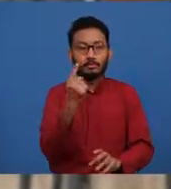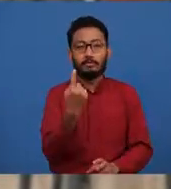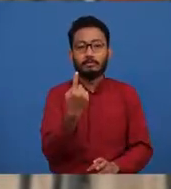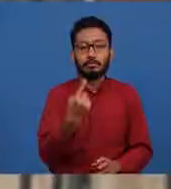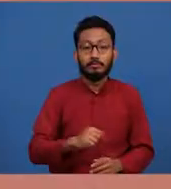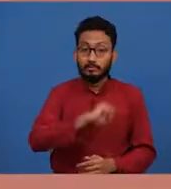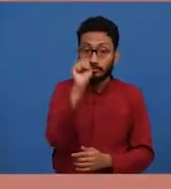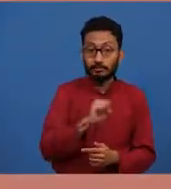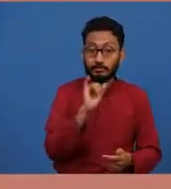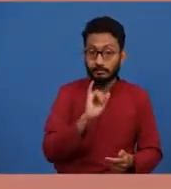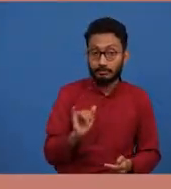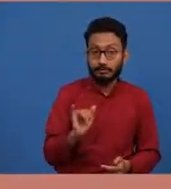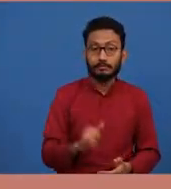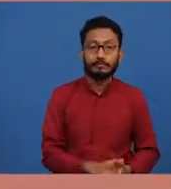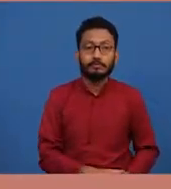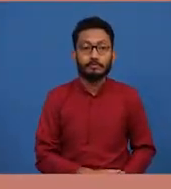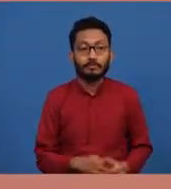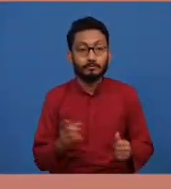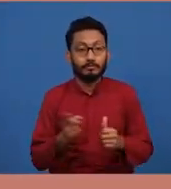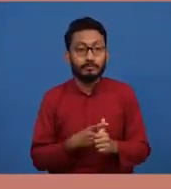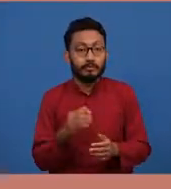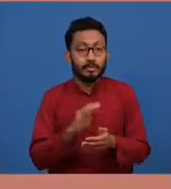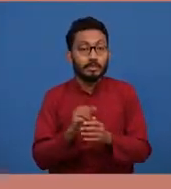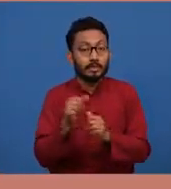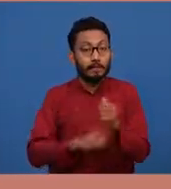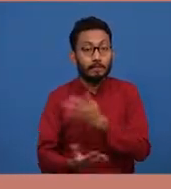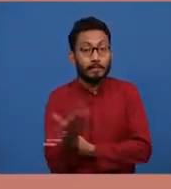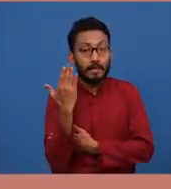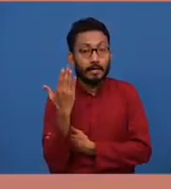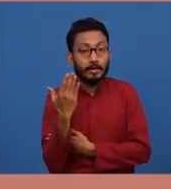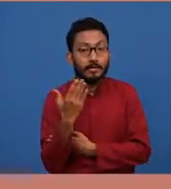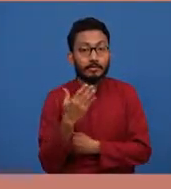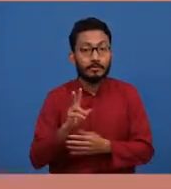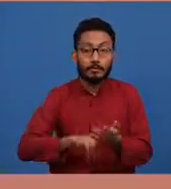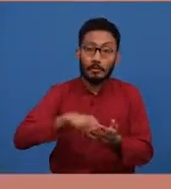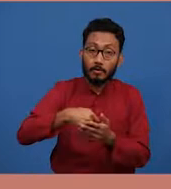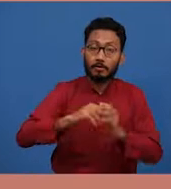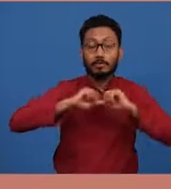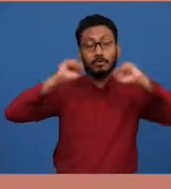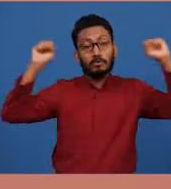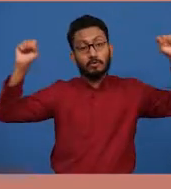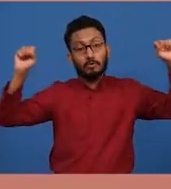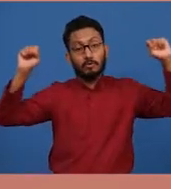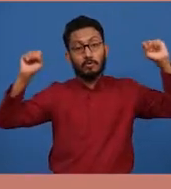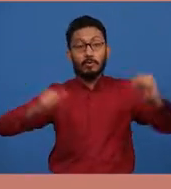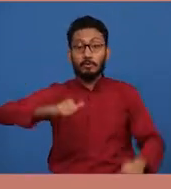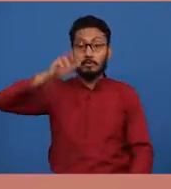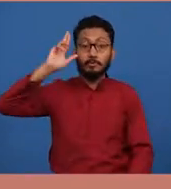Soalannya, setiap pagi selepas bangun tidur, Amir